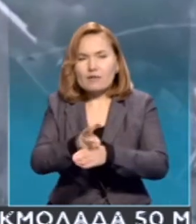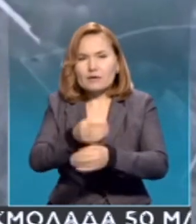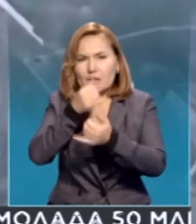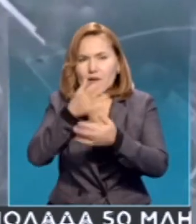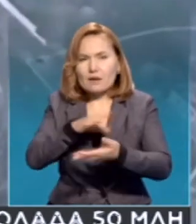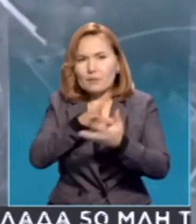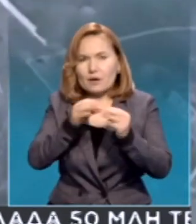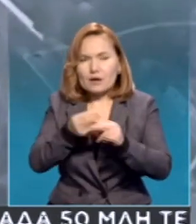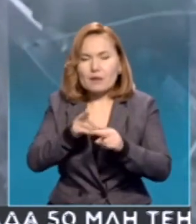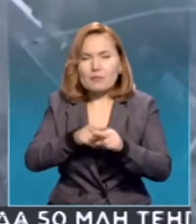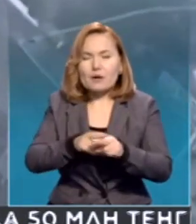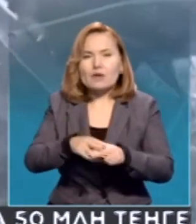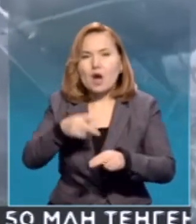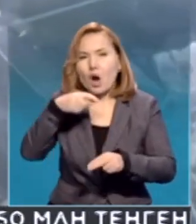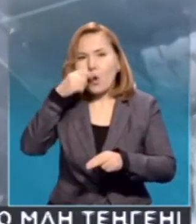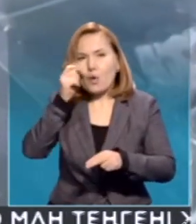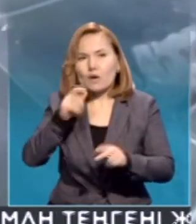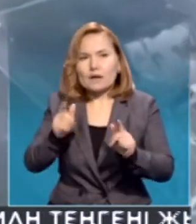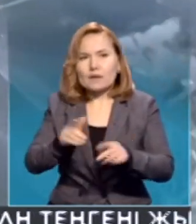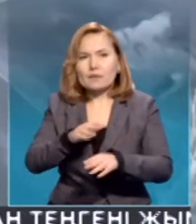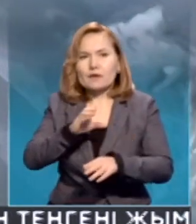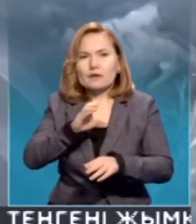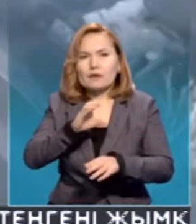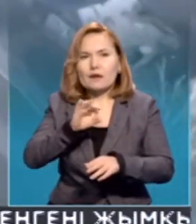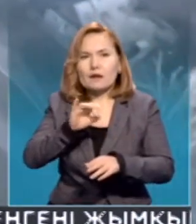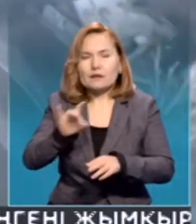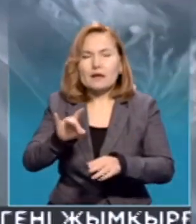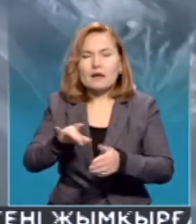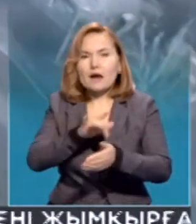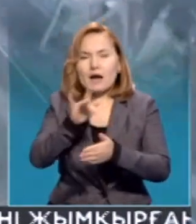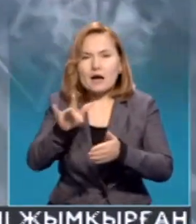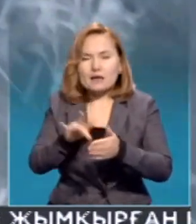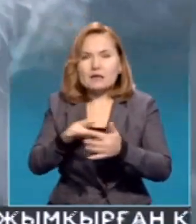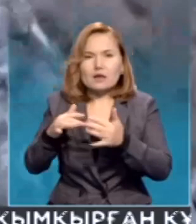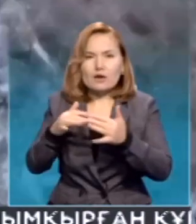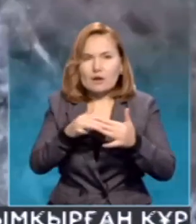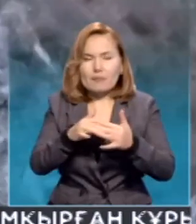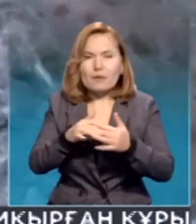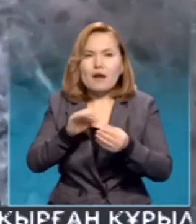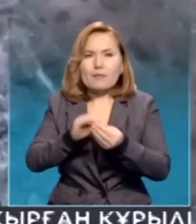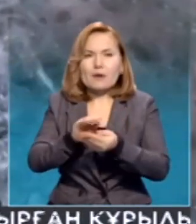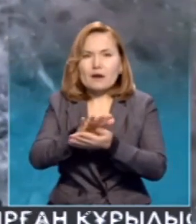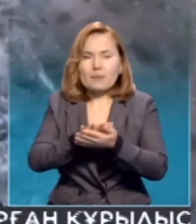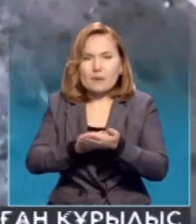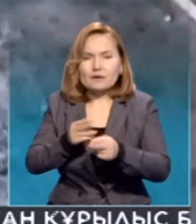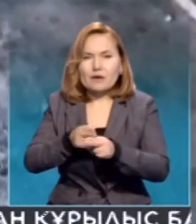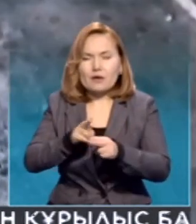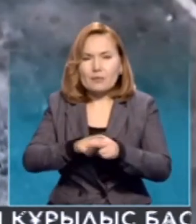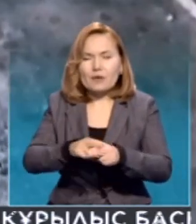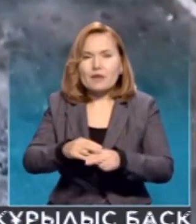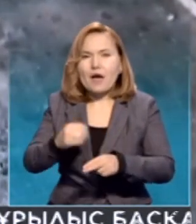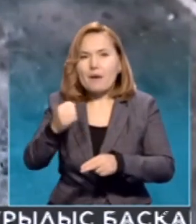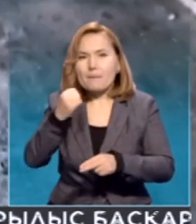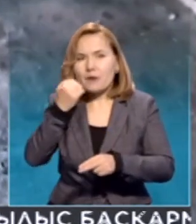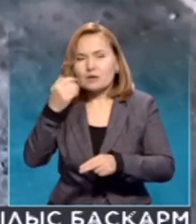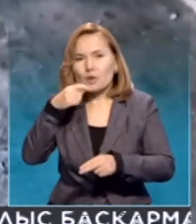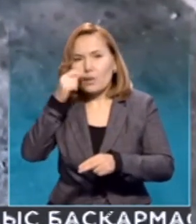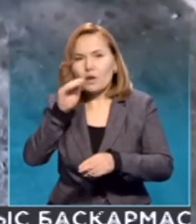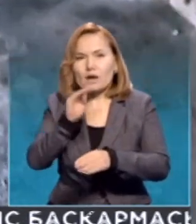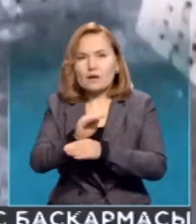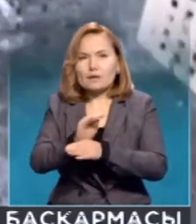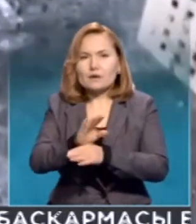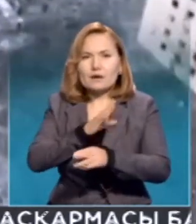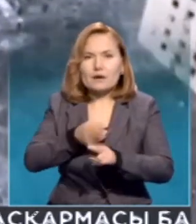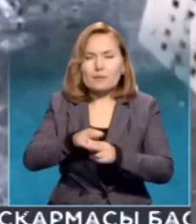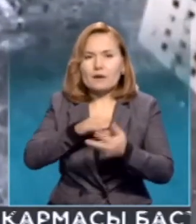хабарды растамай, Солидар үшін шайқастың жалғасып жатқанын ескертіп, Мәскеуді ақпараттық шу көтерді деп айыптады. Бірқатар